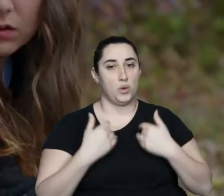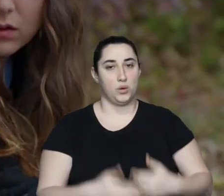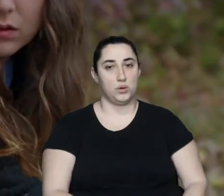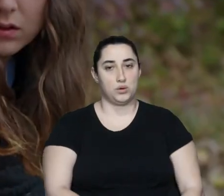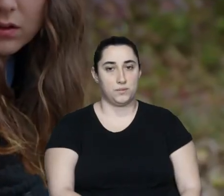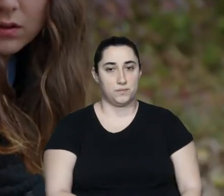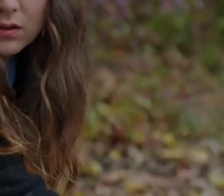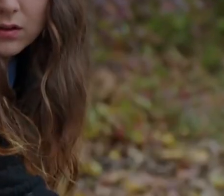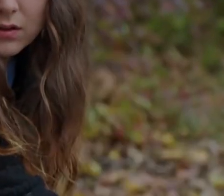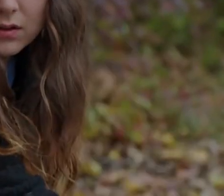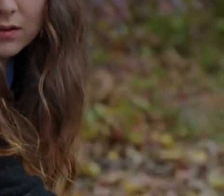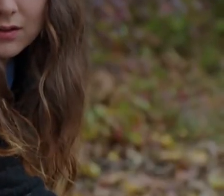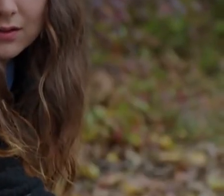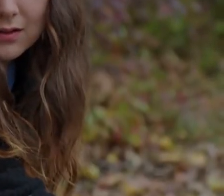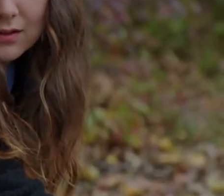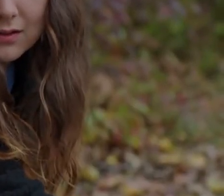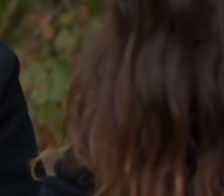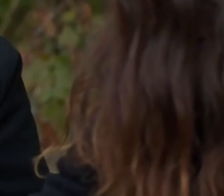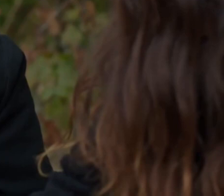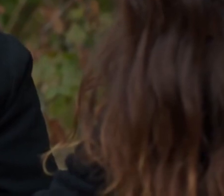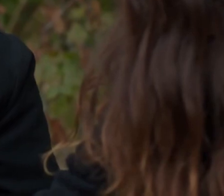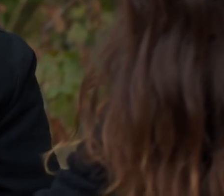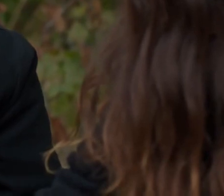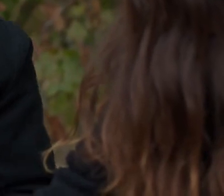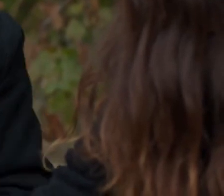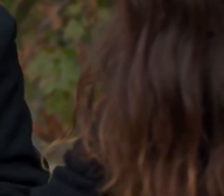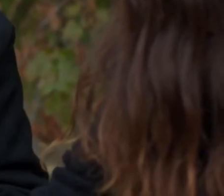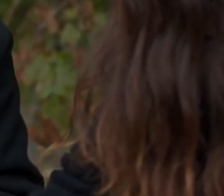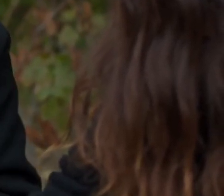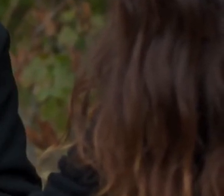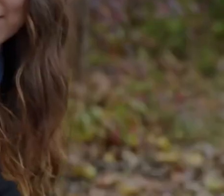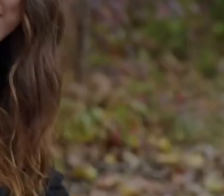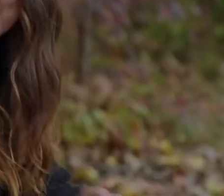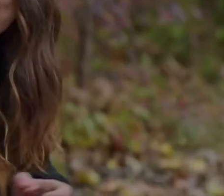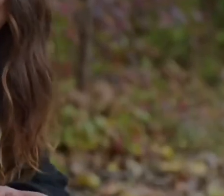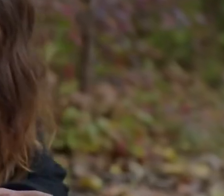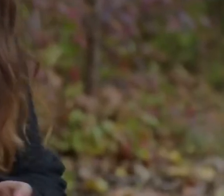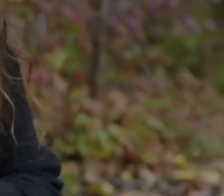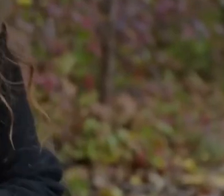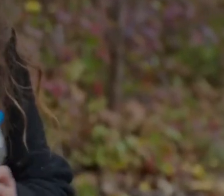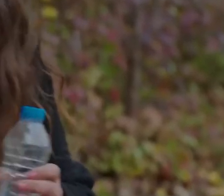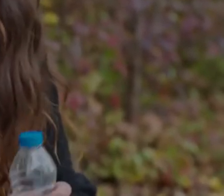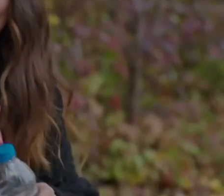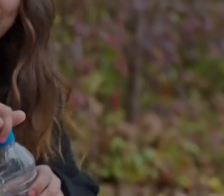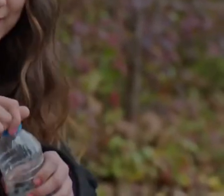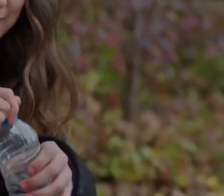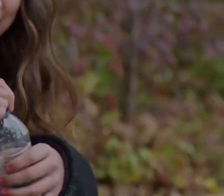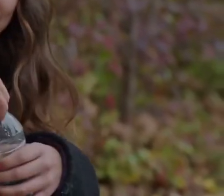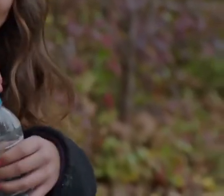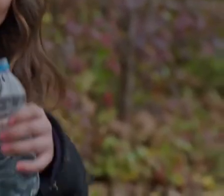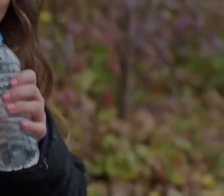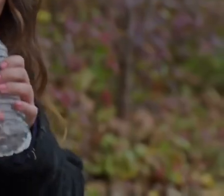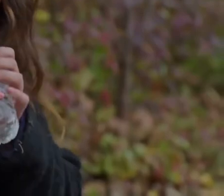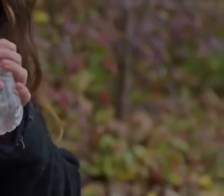zaten. Aysu etkilenip gülümsedi. İsmail etiket kağıdı sökülmüş şişeyi uzatıyor. Aysu mahcup gülümseyip